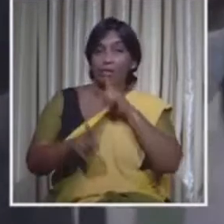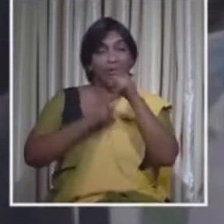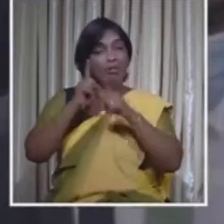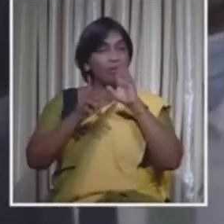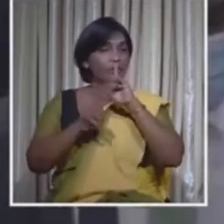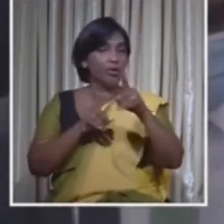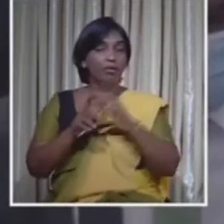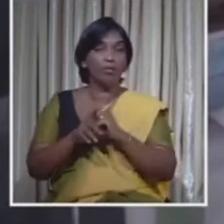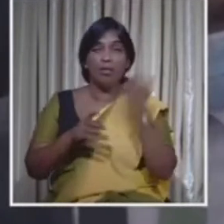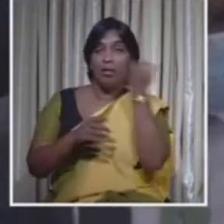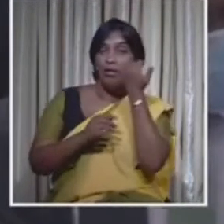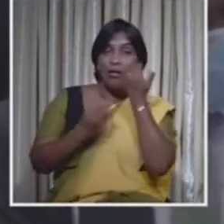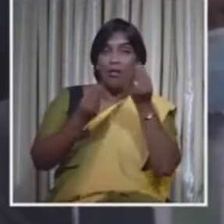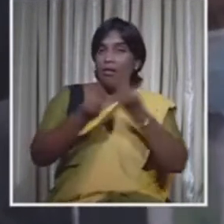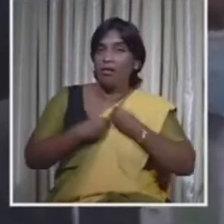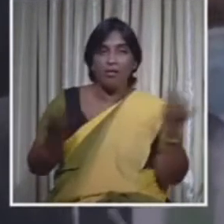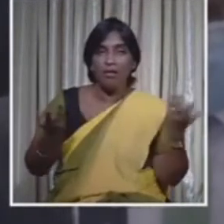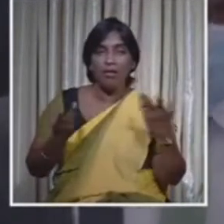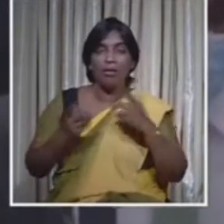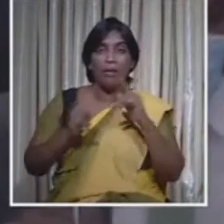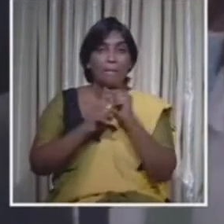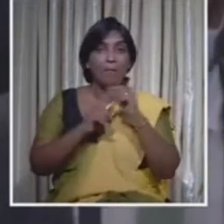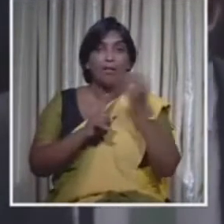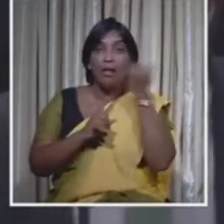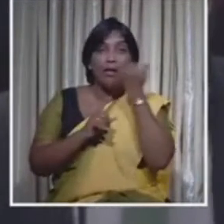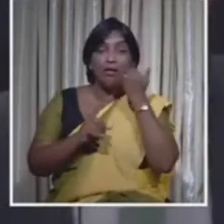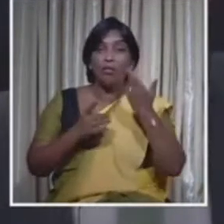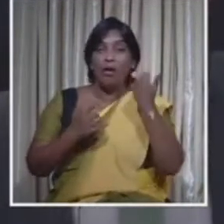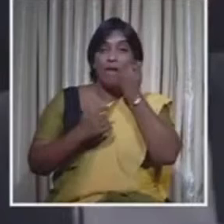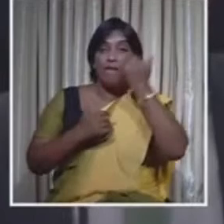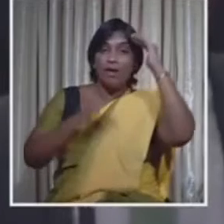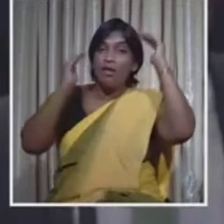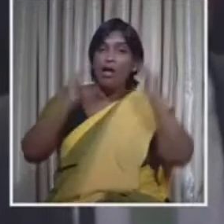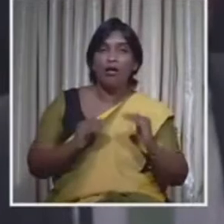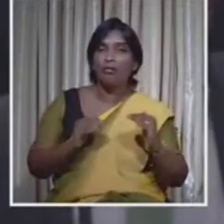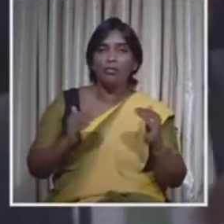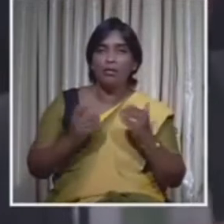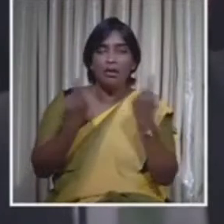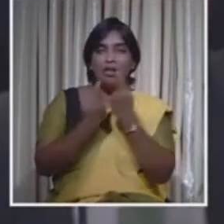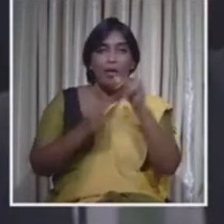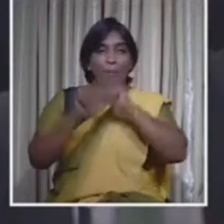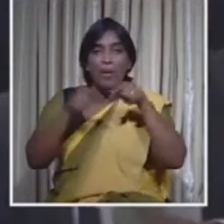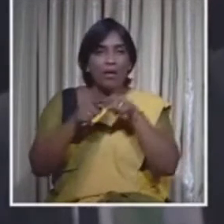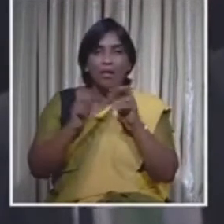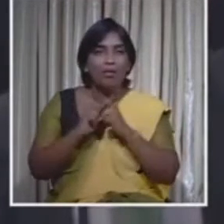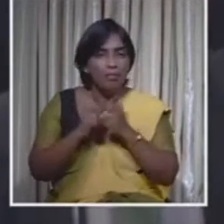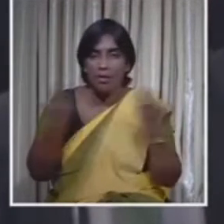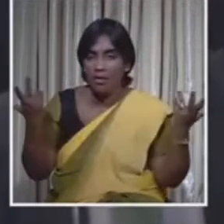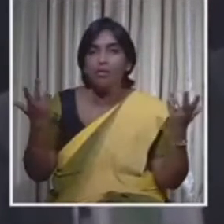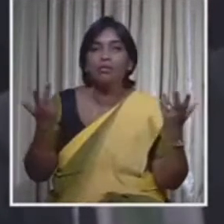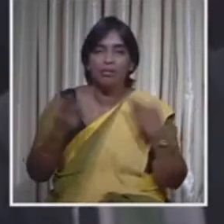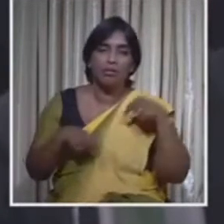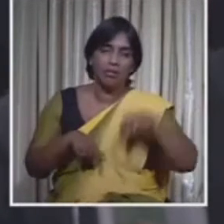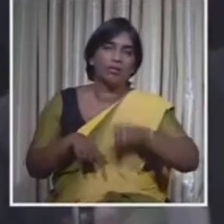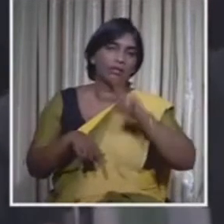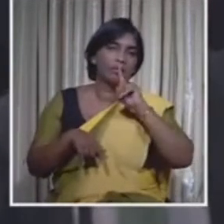කරපු රෝග හැදෙන්නේ නැද්ද දන්නේ නැහැ පාදනියල කියපු රෝග ආයු අපේක්ෂාව අඩුවීම් ඒව ශාක පෝෂක වලින් සිද්ධ වෙන්නේ නැද්ද කියලා අපි මේ